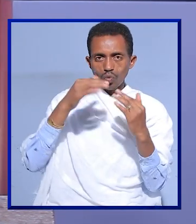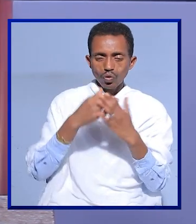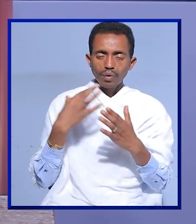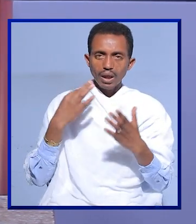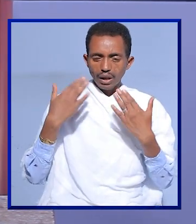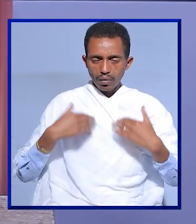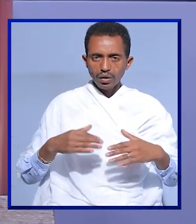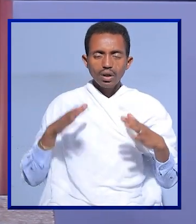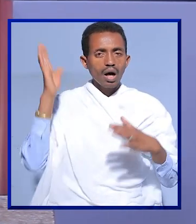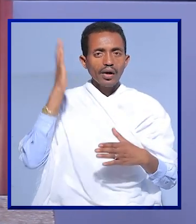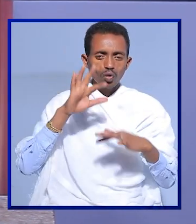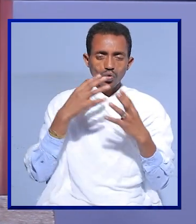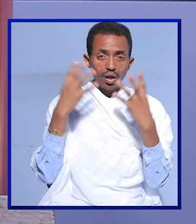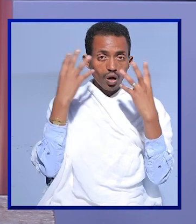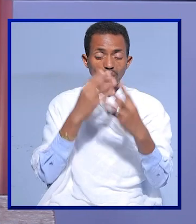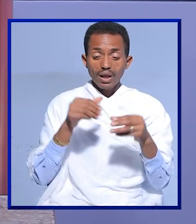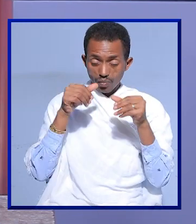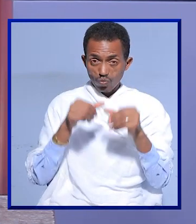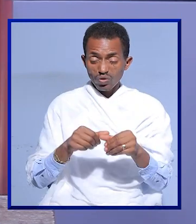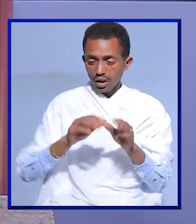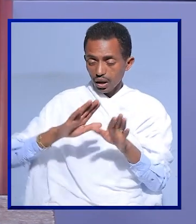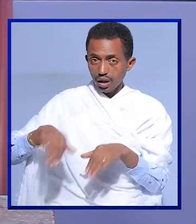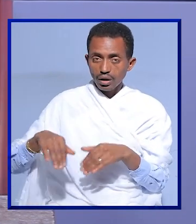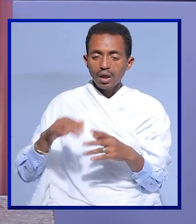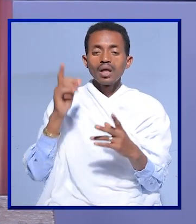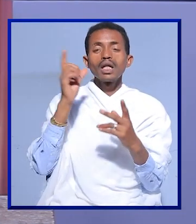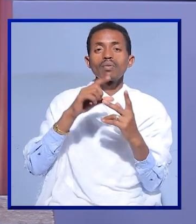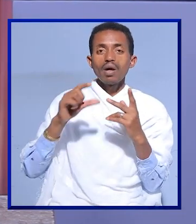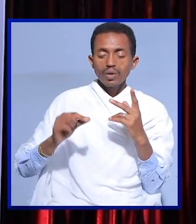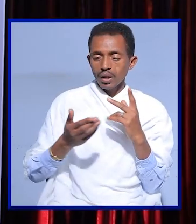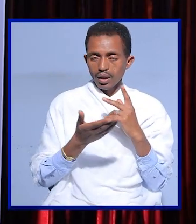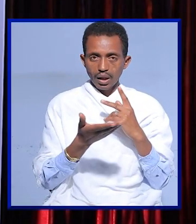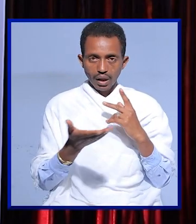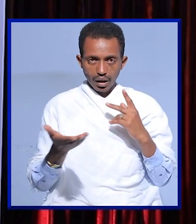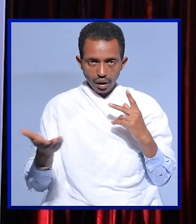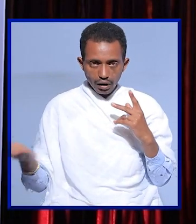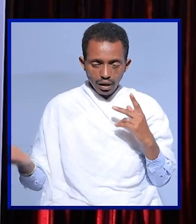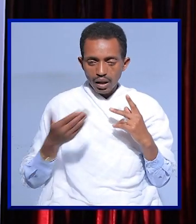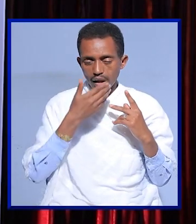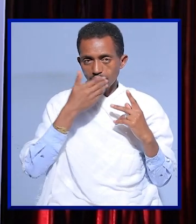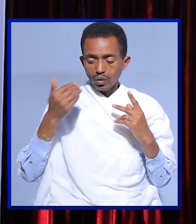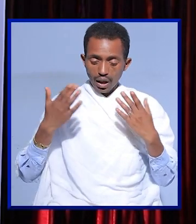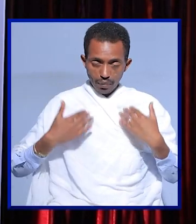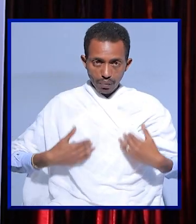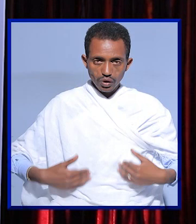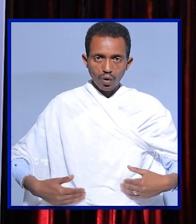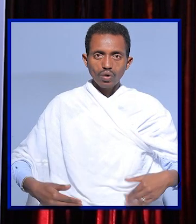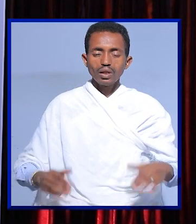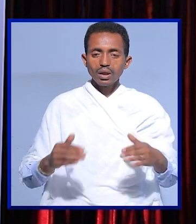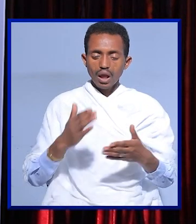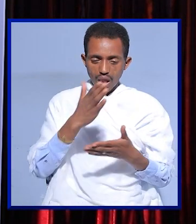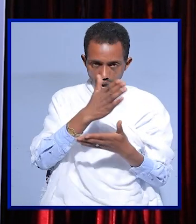እየለበስን አጊጠን ተውበን ከምንውል ይልቅ ምናማርጥበትን የተሻለ ምንለብሰው